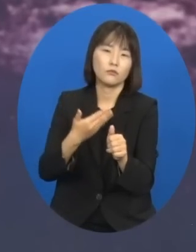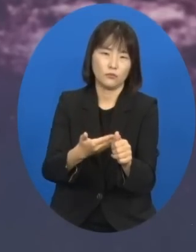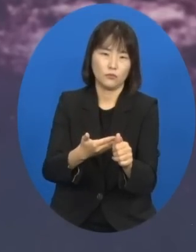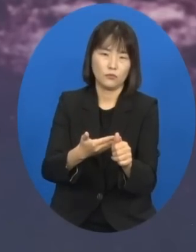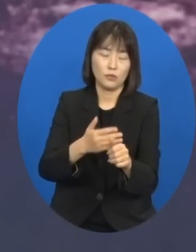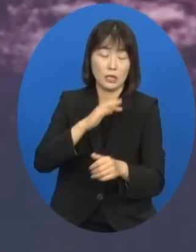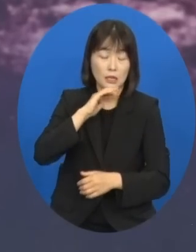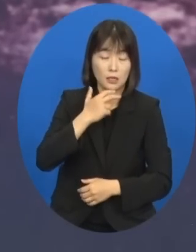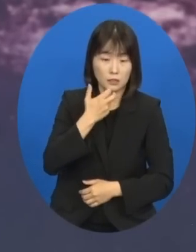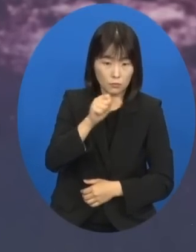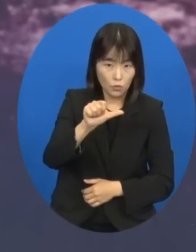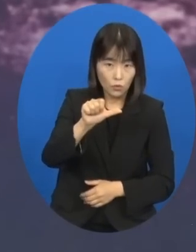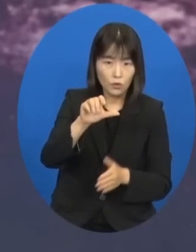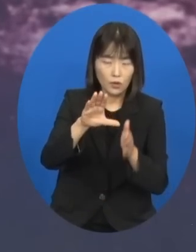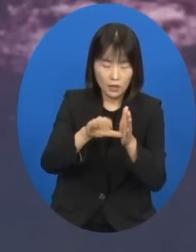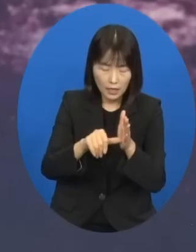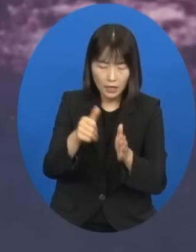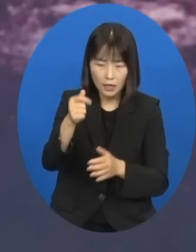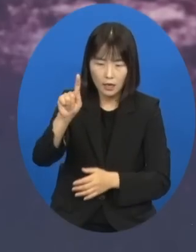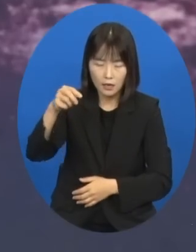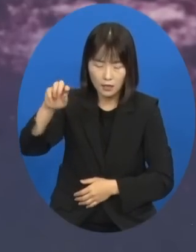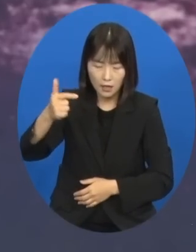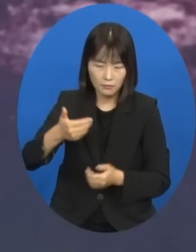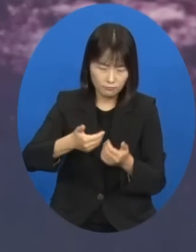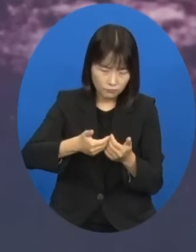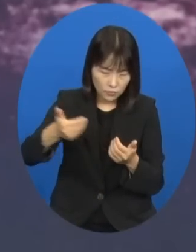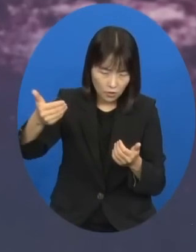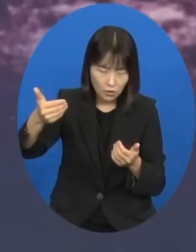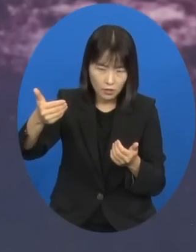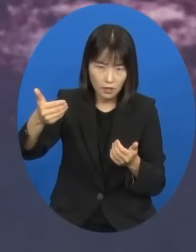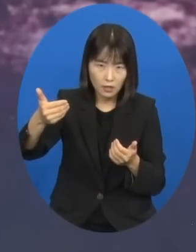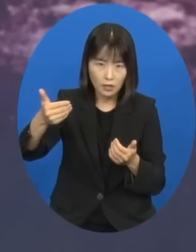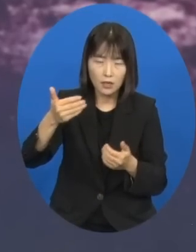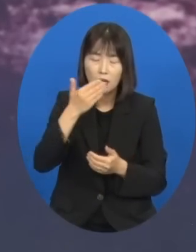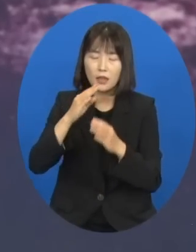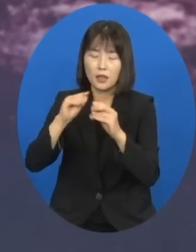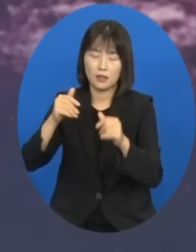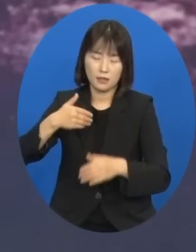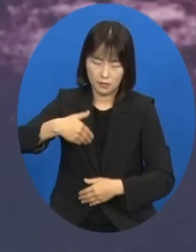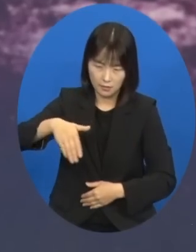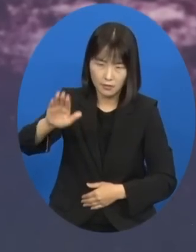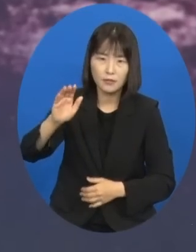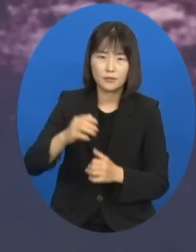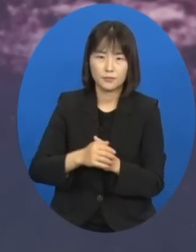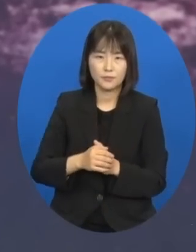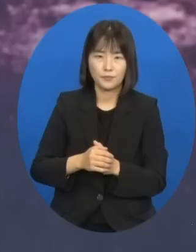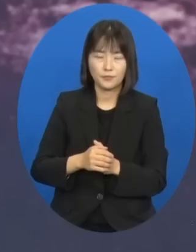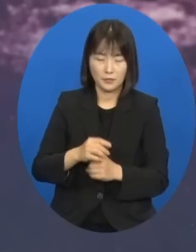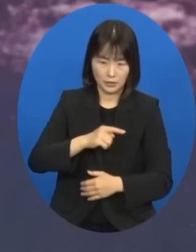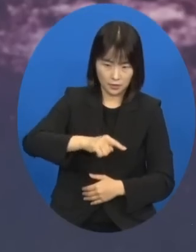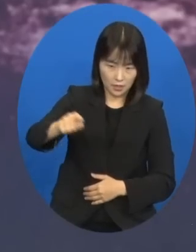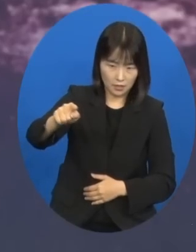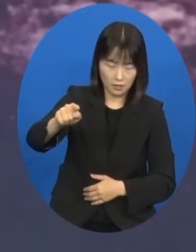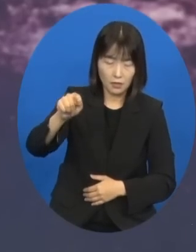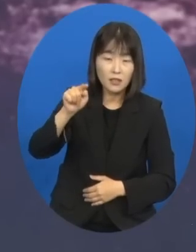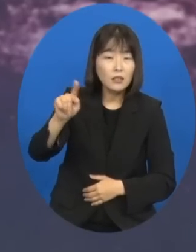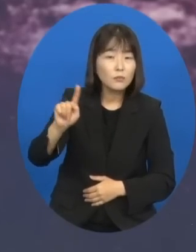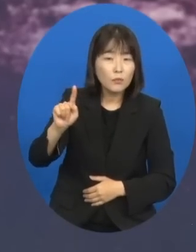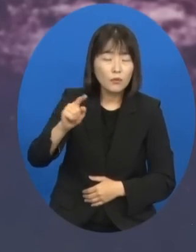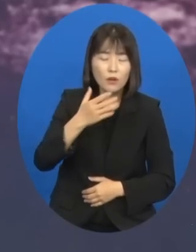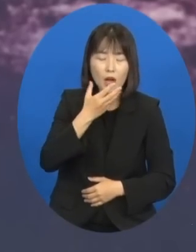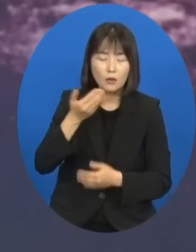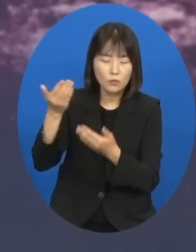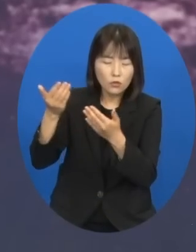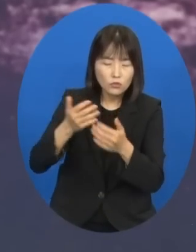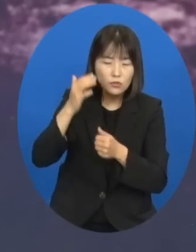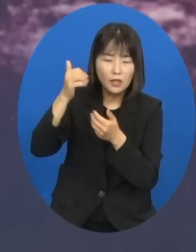하란에서 떠나서 가나안 땅으로 가게 되는 겁니다. 자, go, 가는 것이 아브라함에게 주신 하나님의